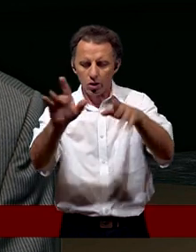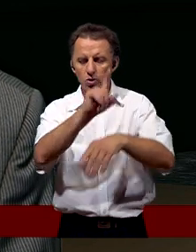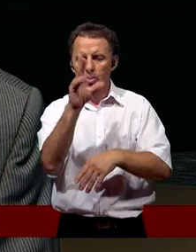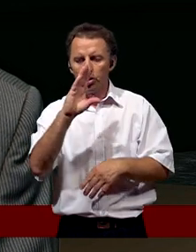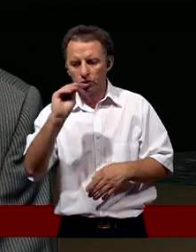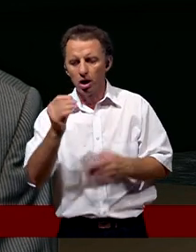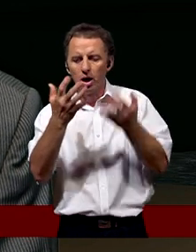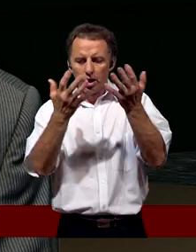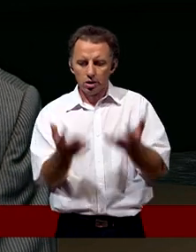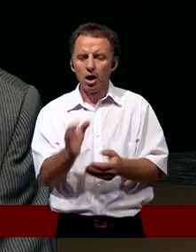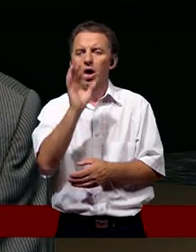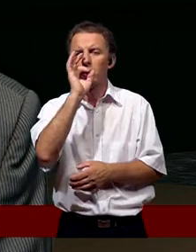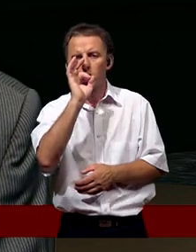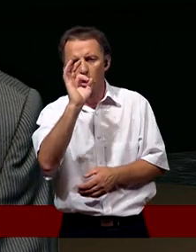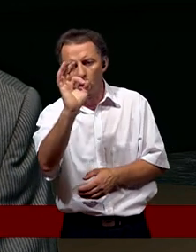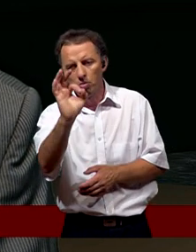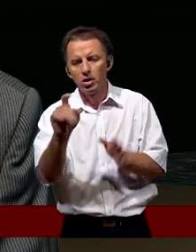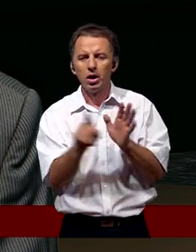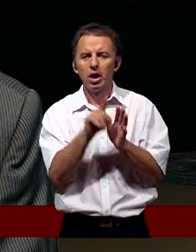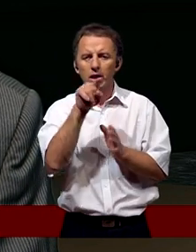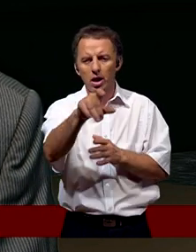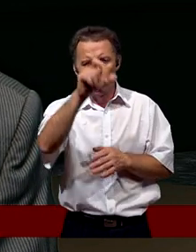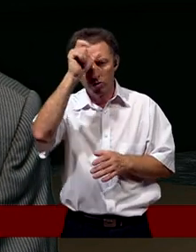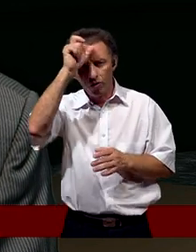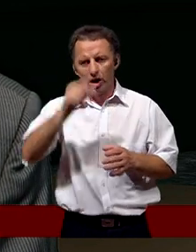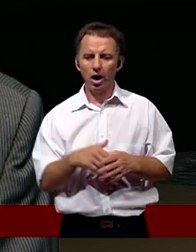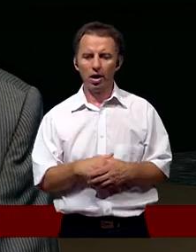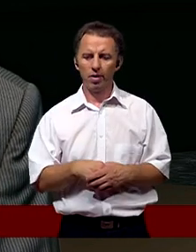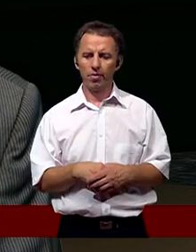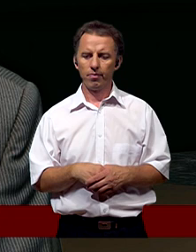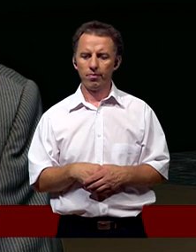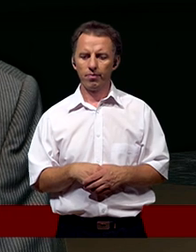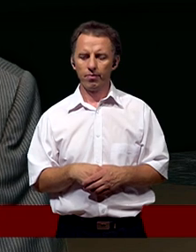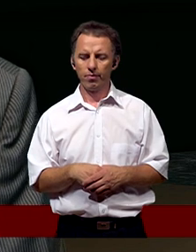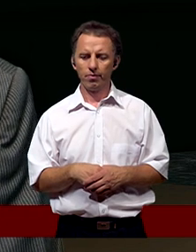pokazuje, że chce dobrze dla tego człowieka.